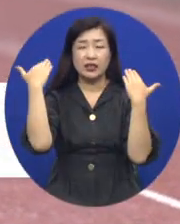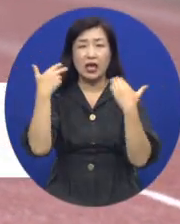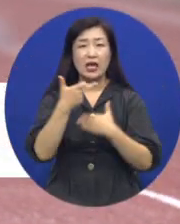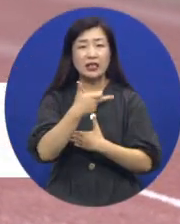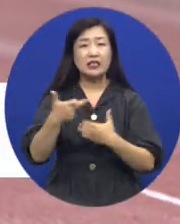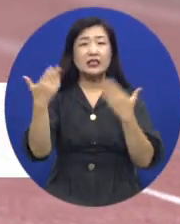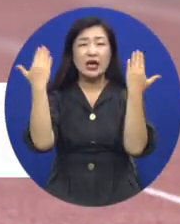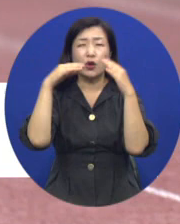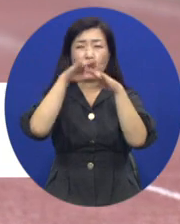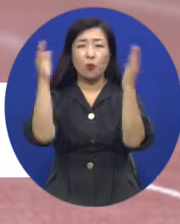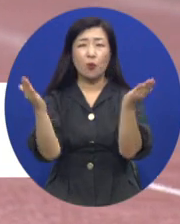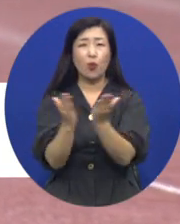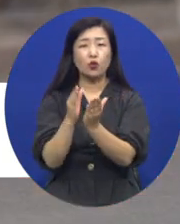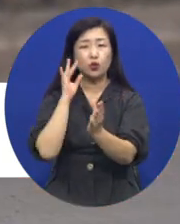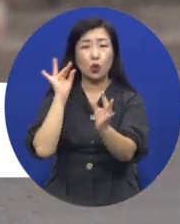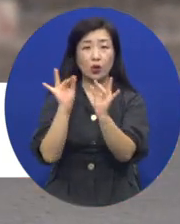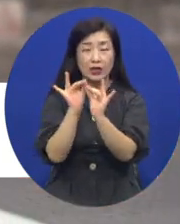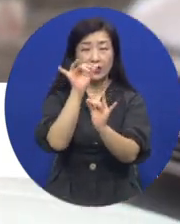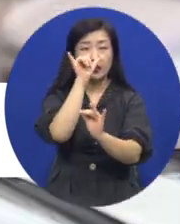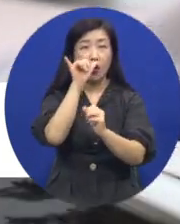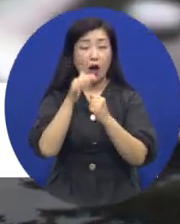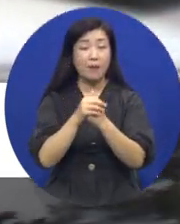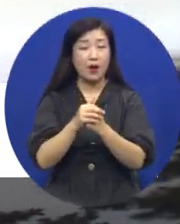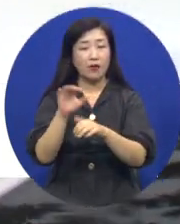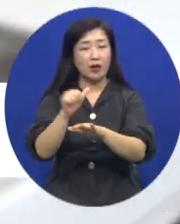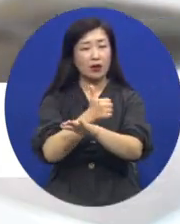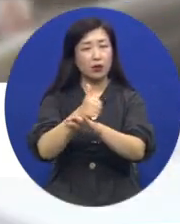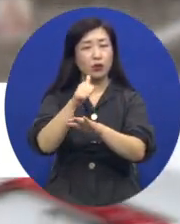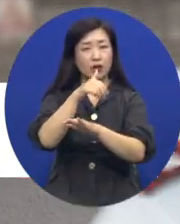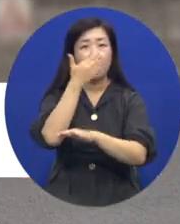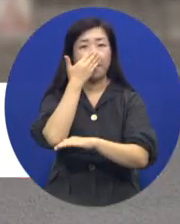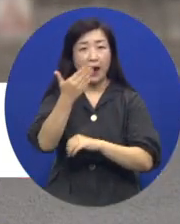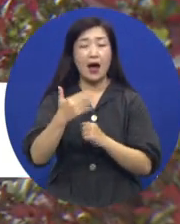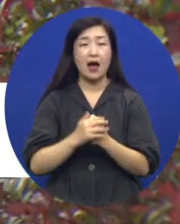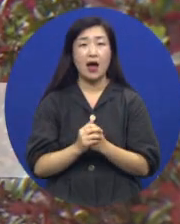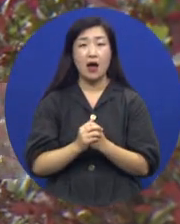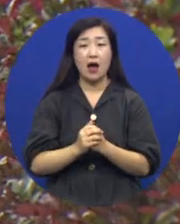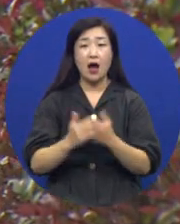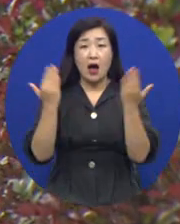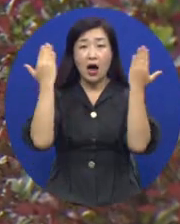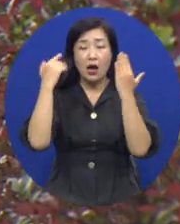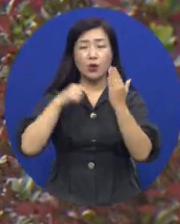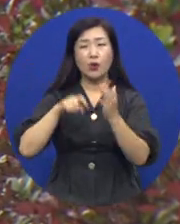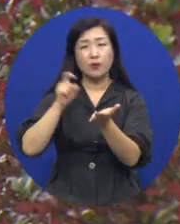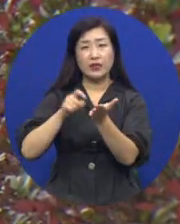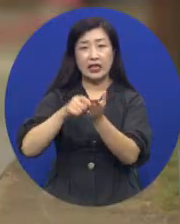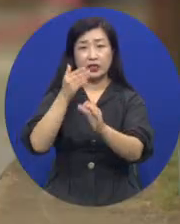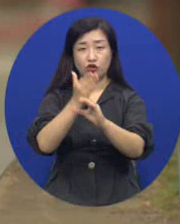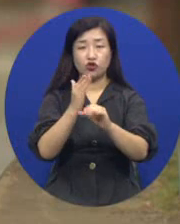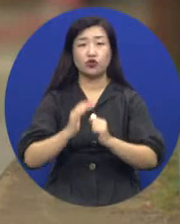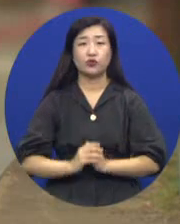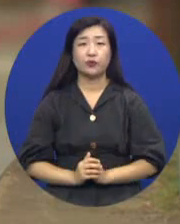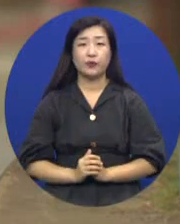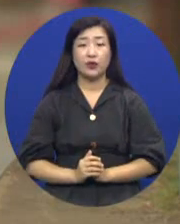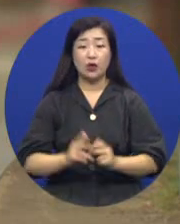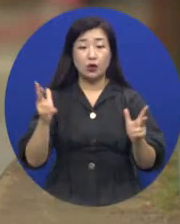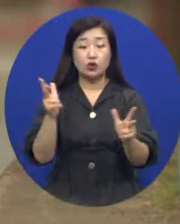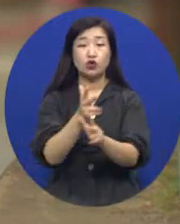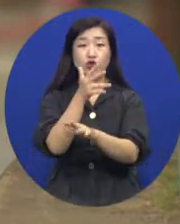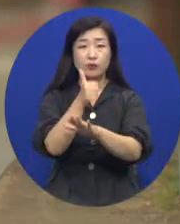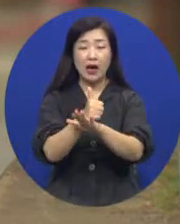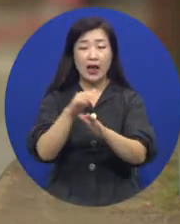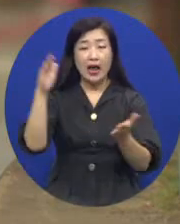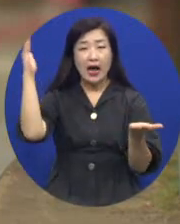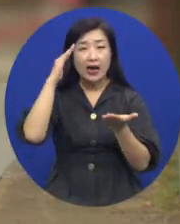과대학교도 구성원이 동의할 경우 전체 등교 수업이 이루어지는 가운데 학교 방역도 비상입니다. 주말인 그제